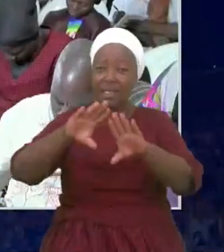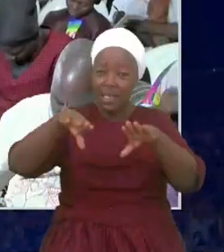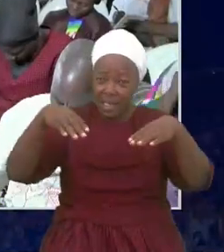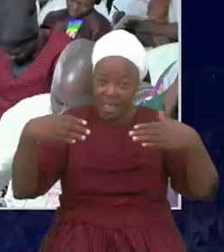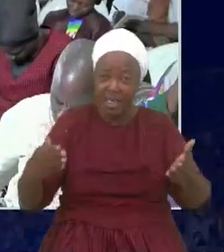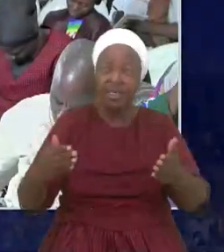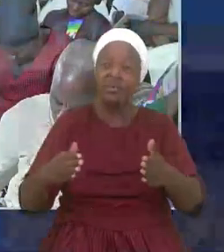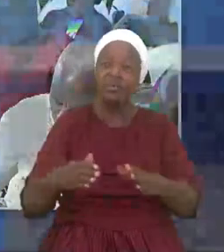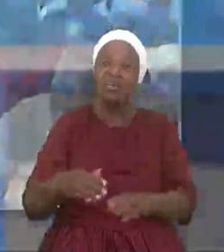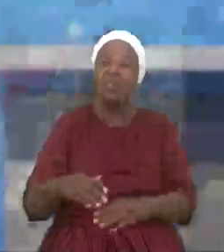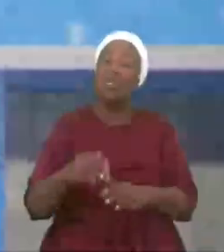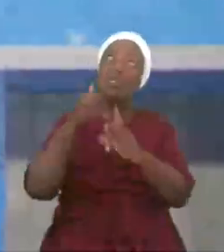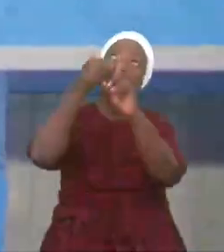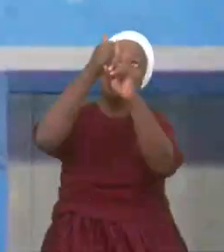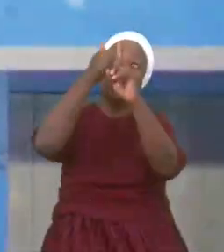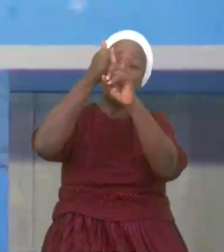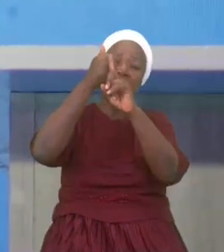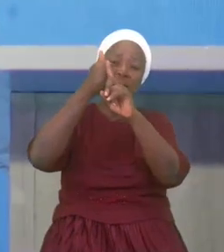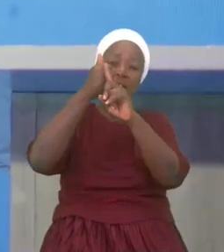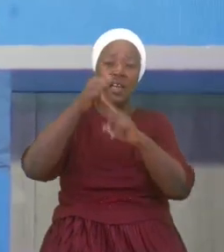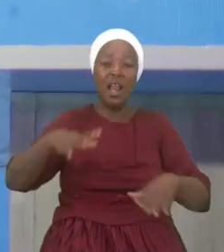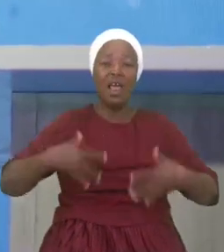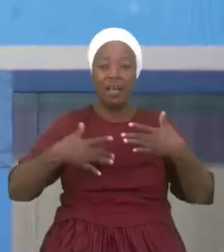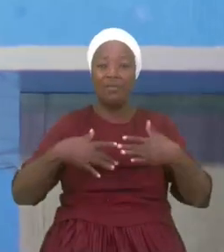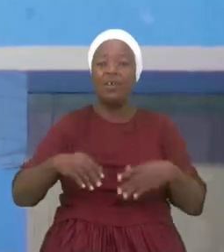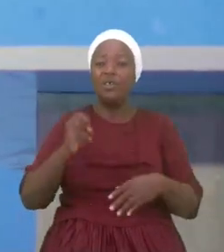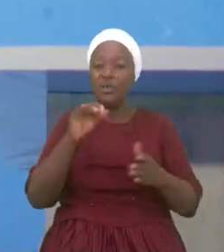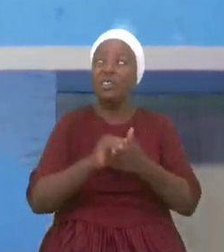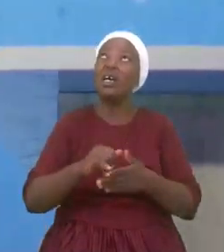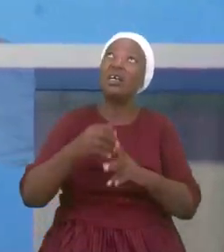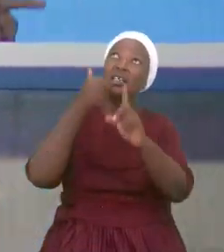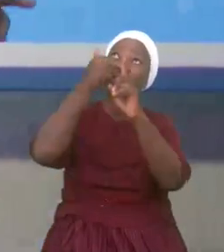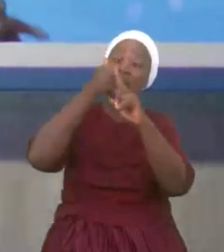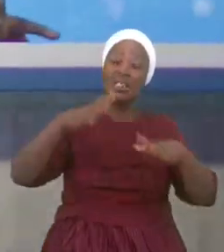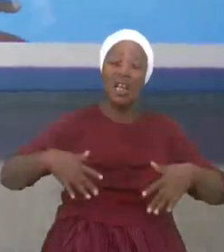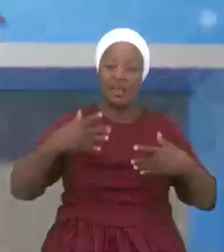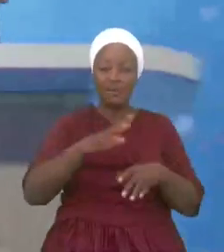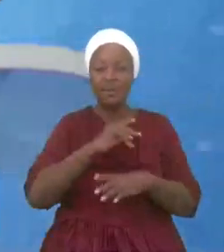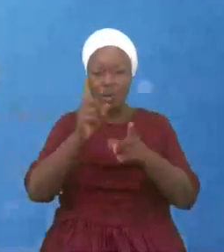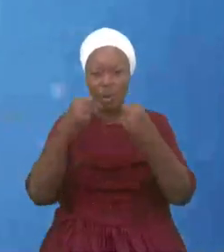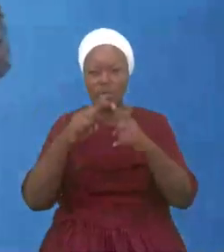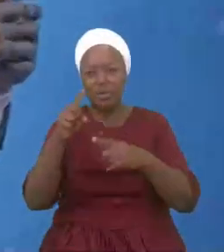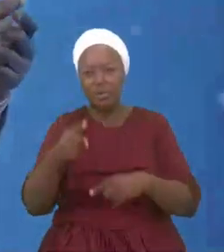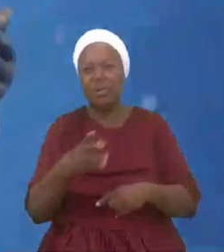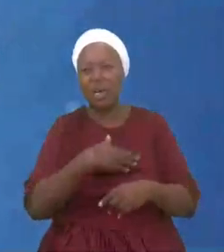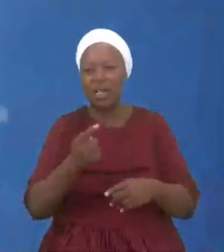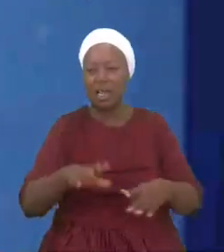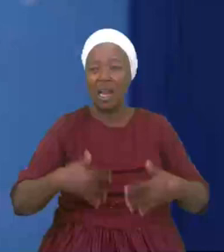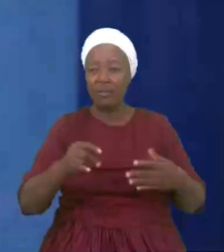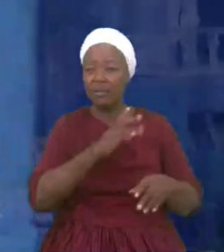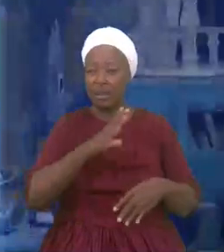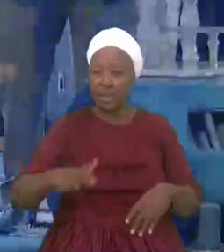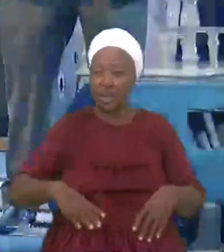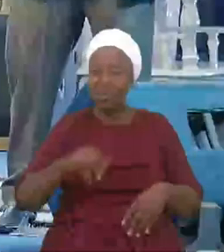moi je n'ai rien à donner Christ a donné sa vie pour que la vie